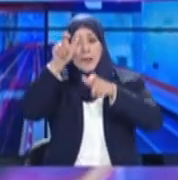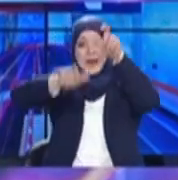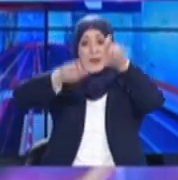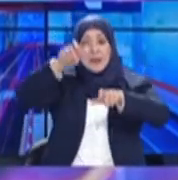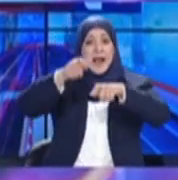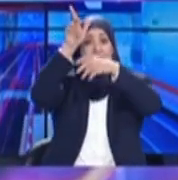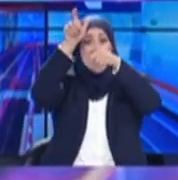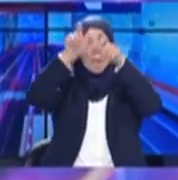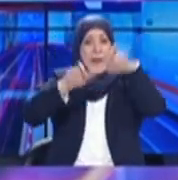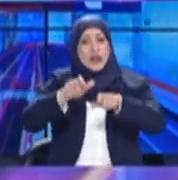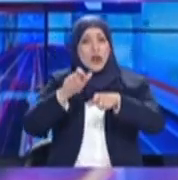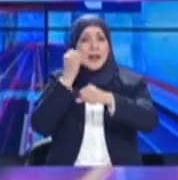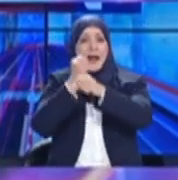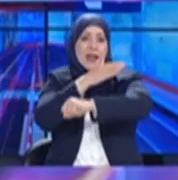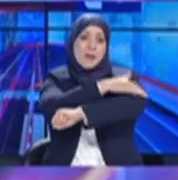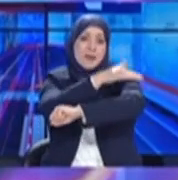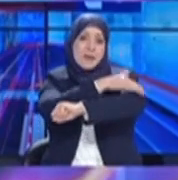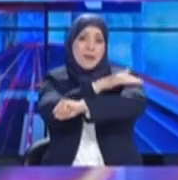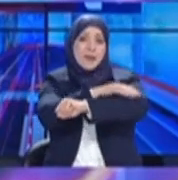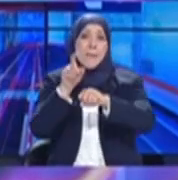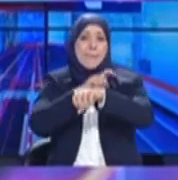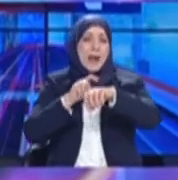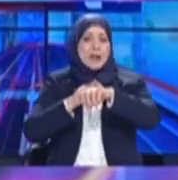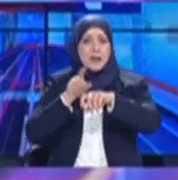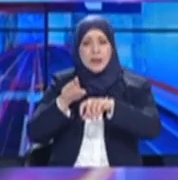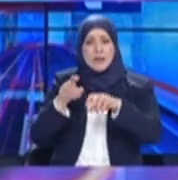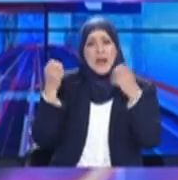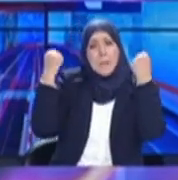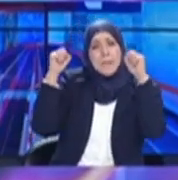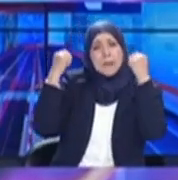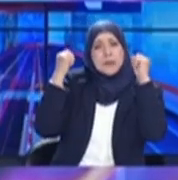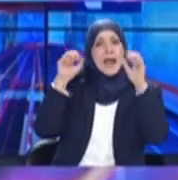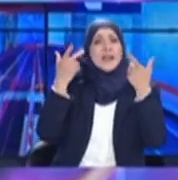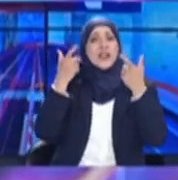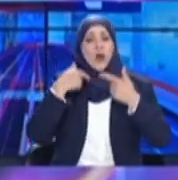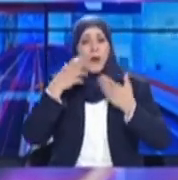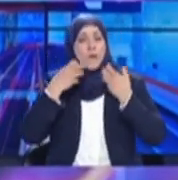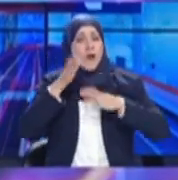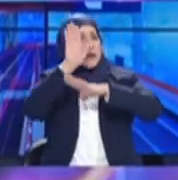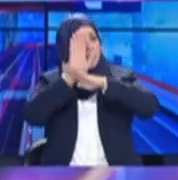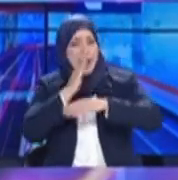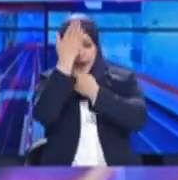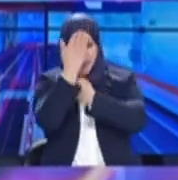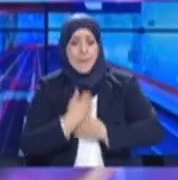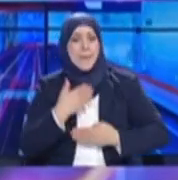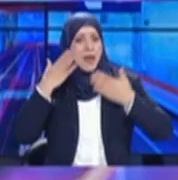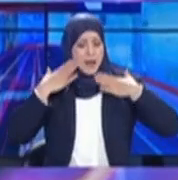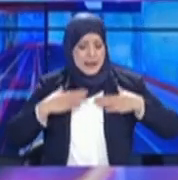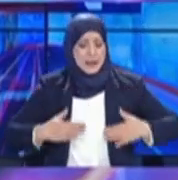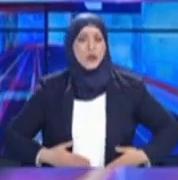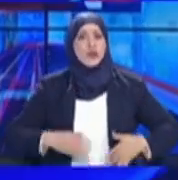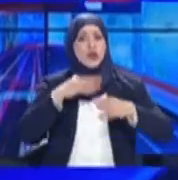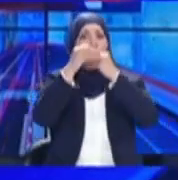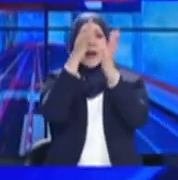يحتجون الان في علاقه ب سلامتهم وكل ما يمكن اه في التنور يلبسوها لقاء